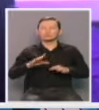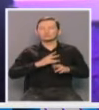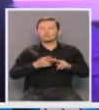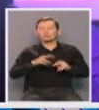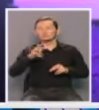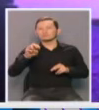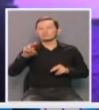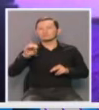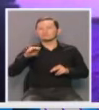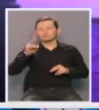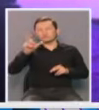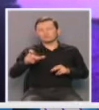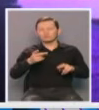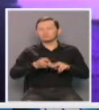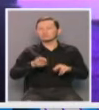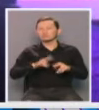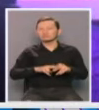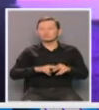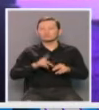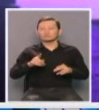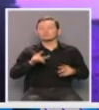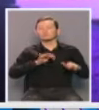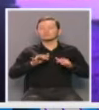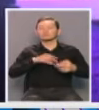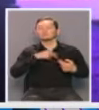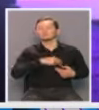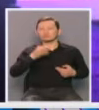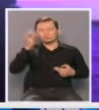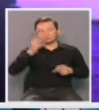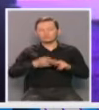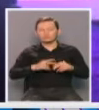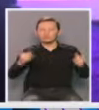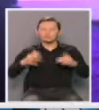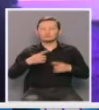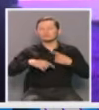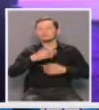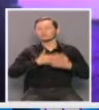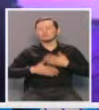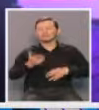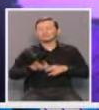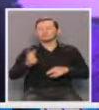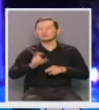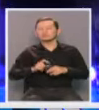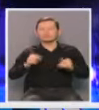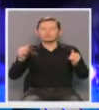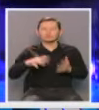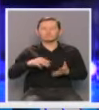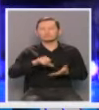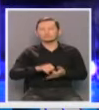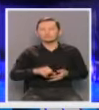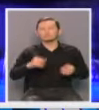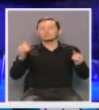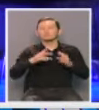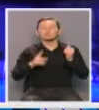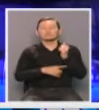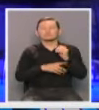Медет бауырымыздың, ағамыздың осынау үлкен келелі шарасына біз өте бір ризашылықпен қараймыз. Фестивальді